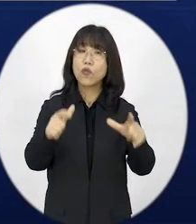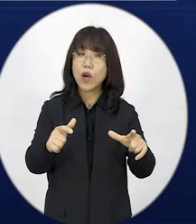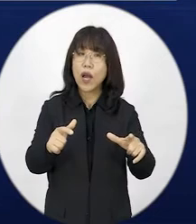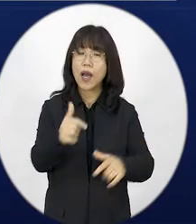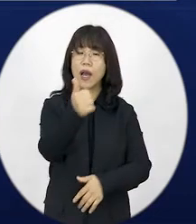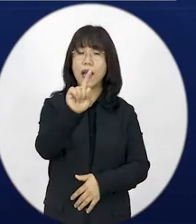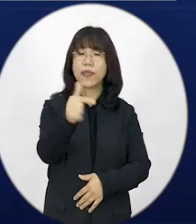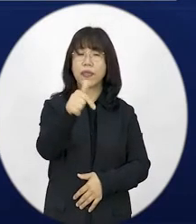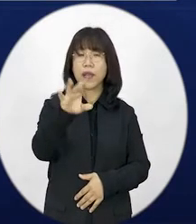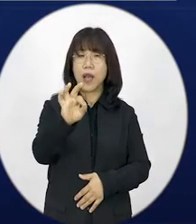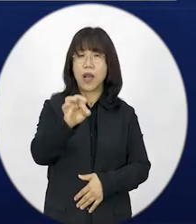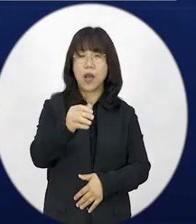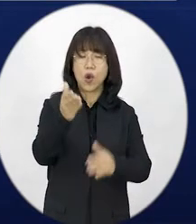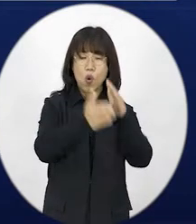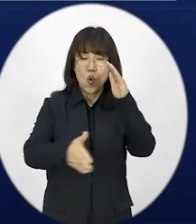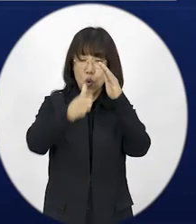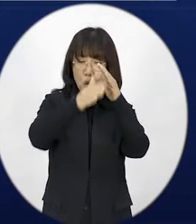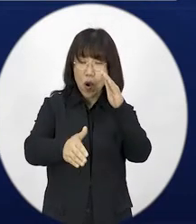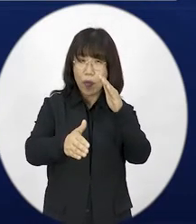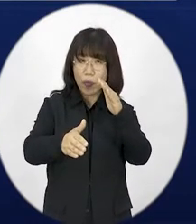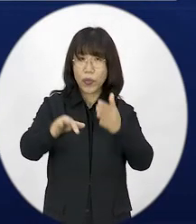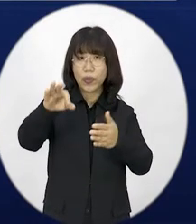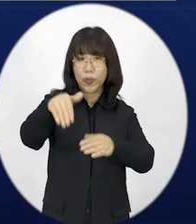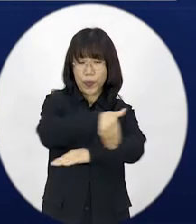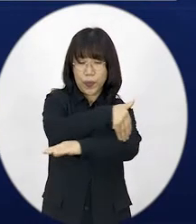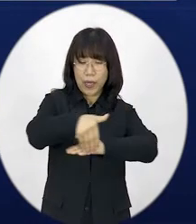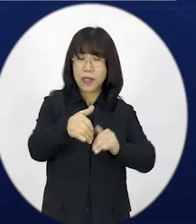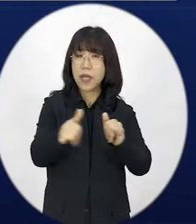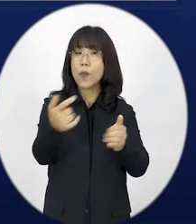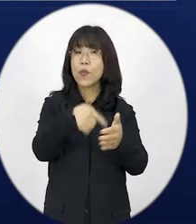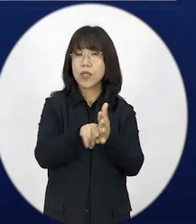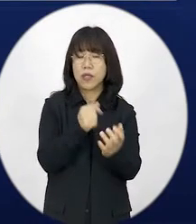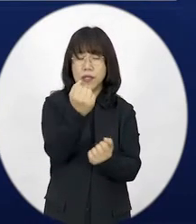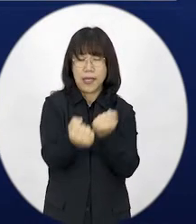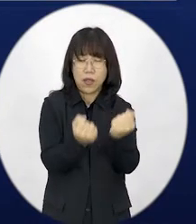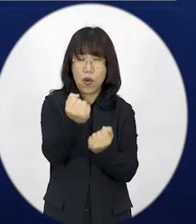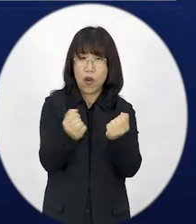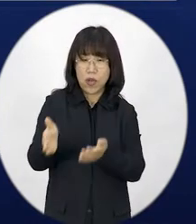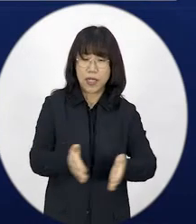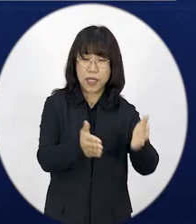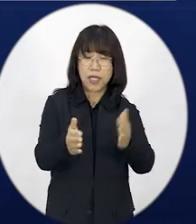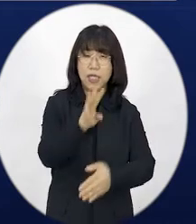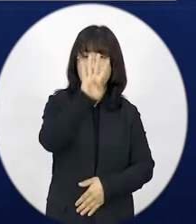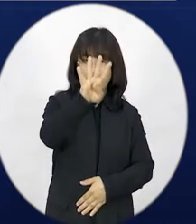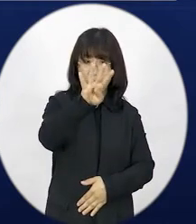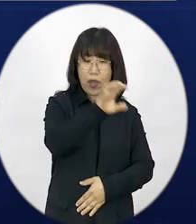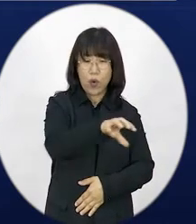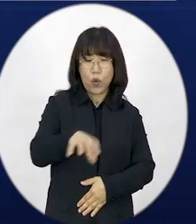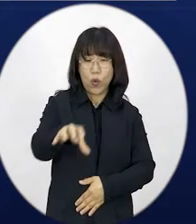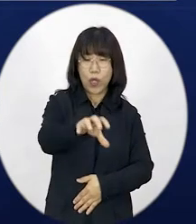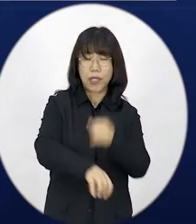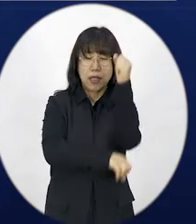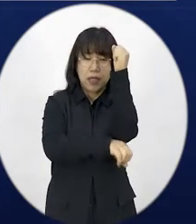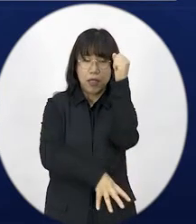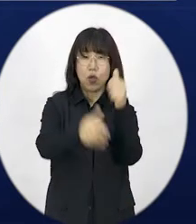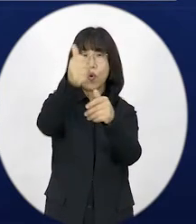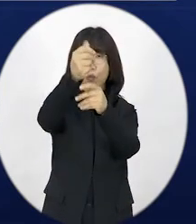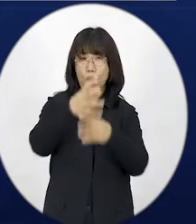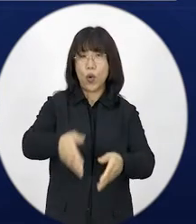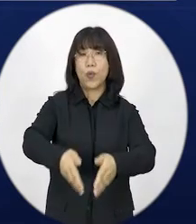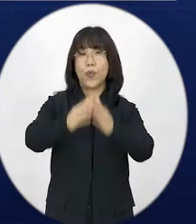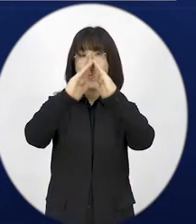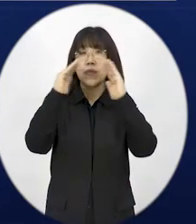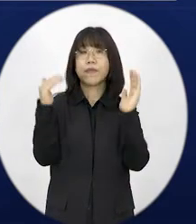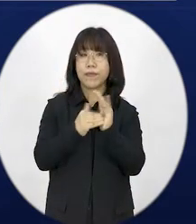강서구가 한강공원을 이용하는 구민들의 안전을 위해 한강변 자전거길 4개 구간에 기초 번호판